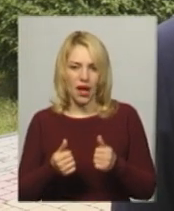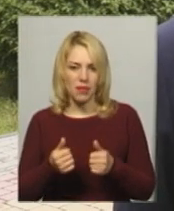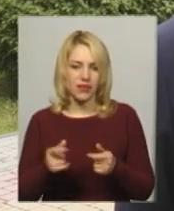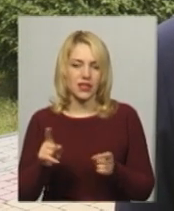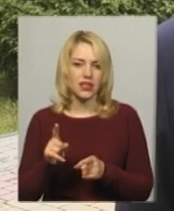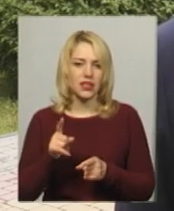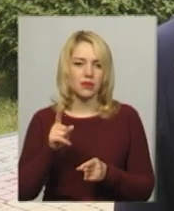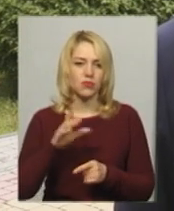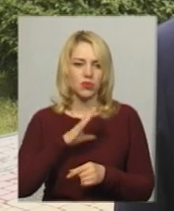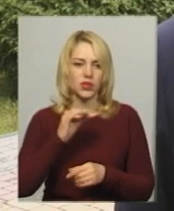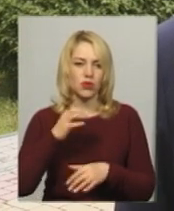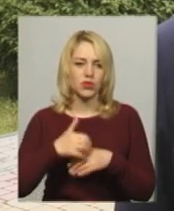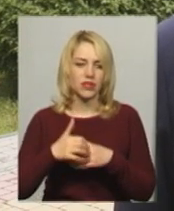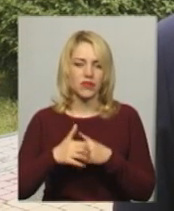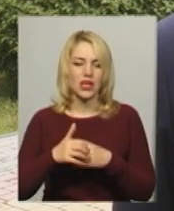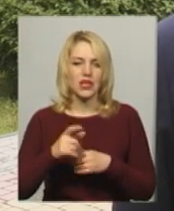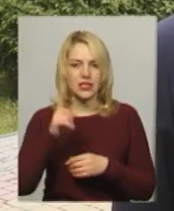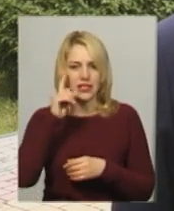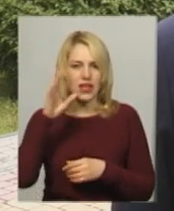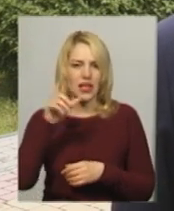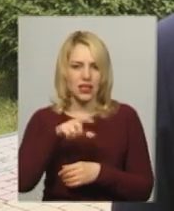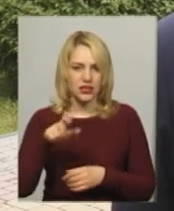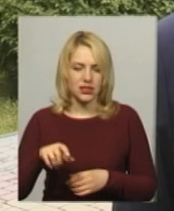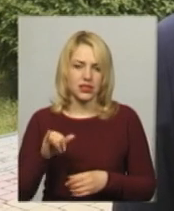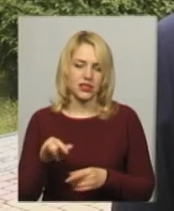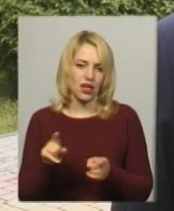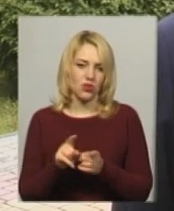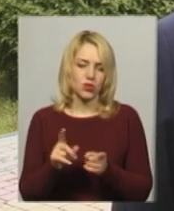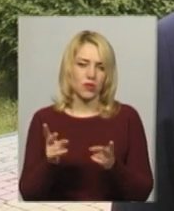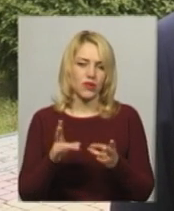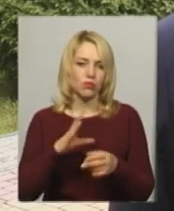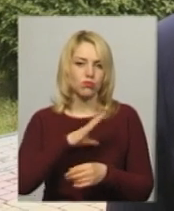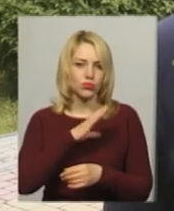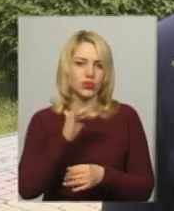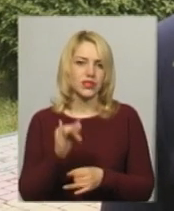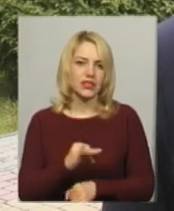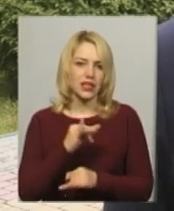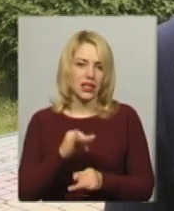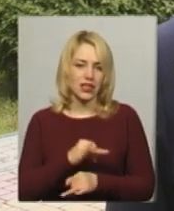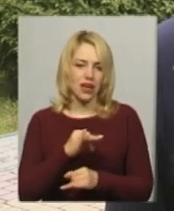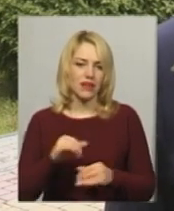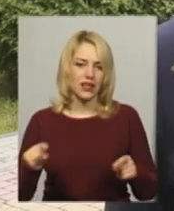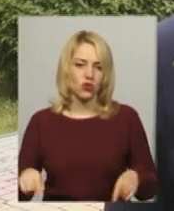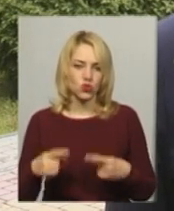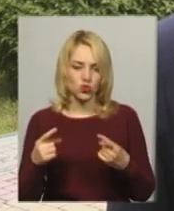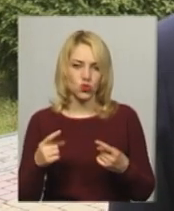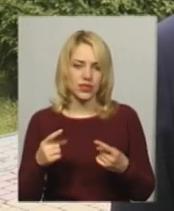у середньовічної знаті. Має бути цікава